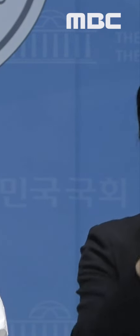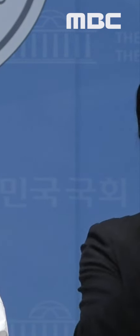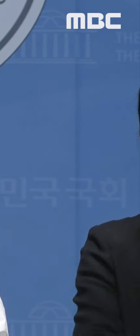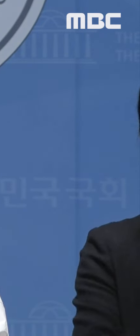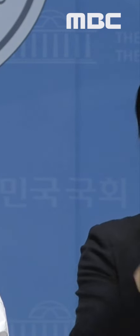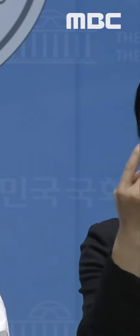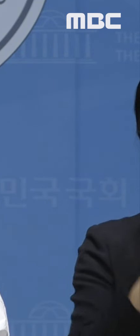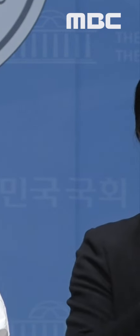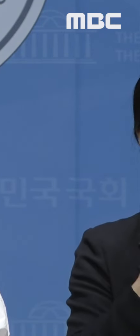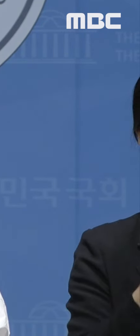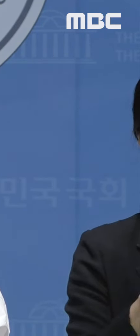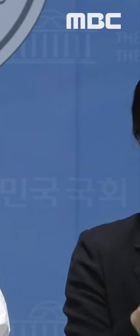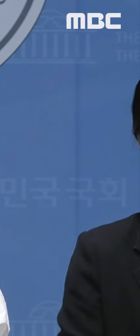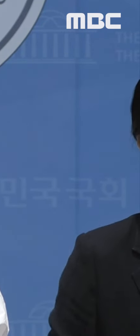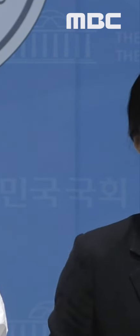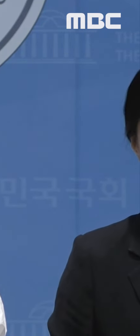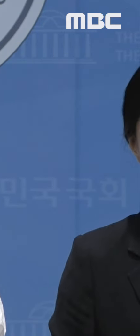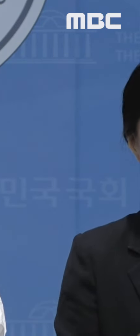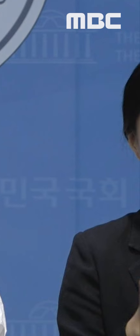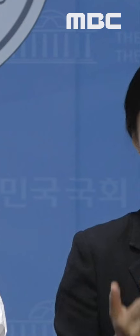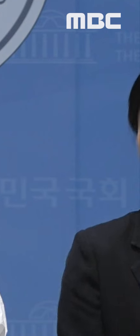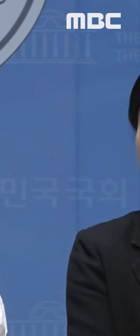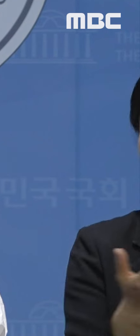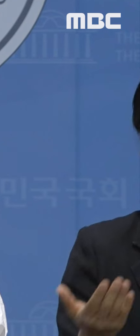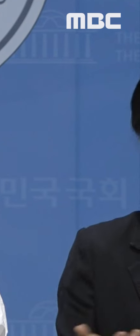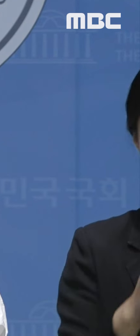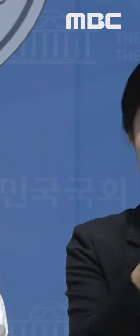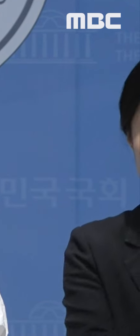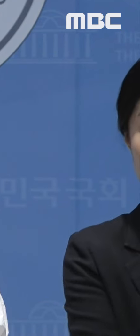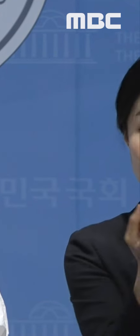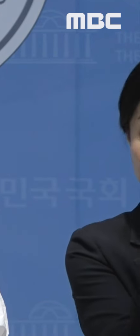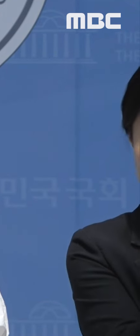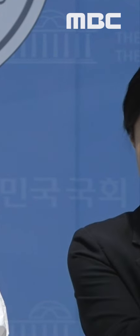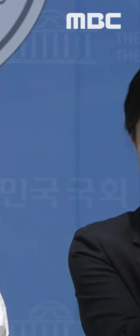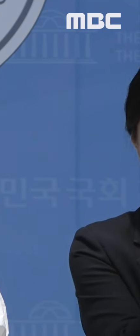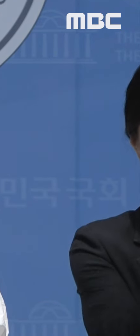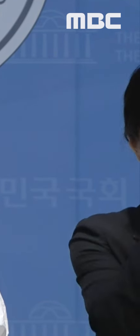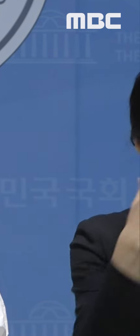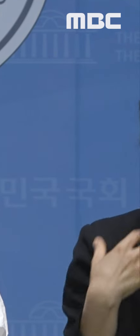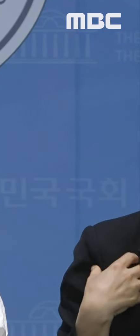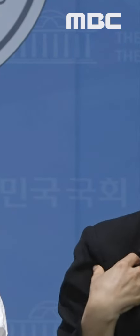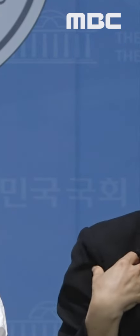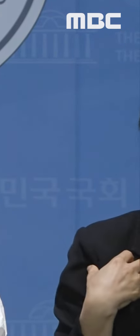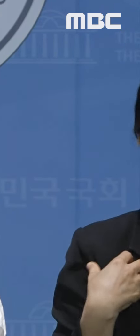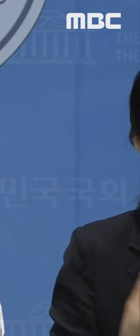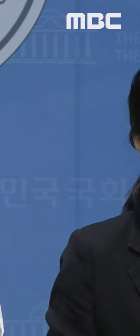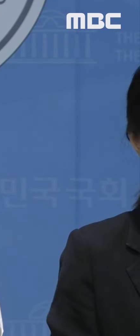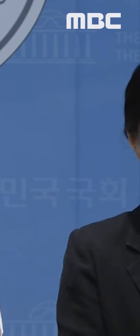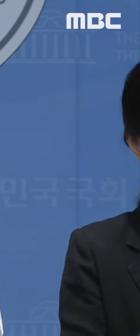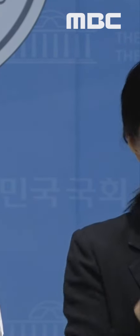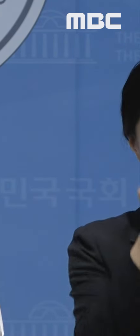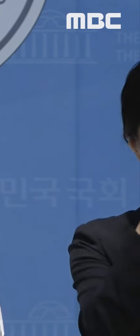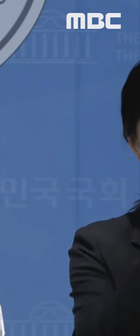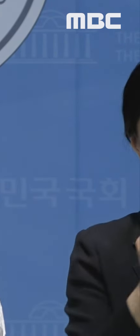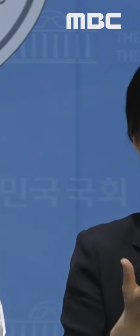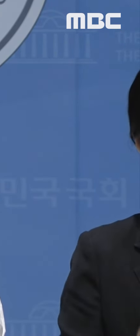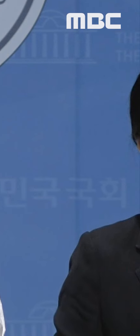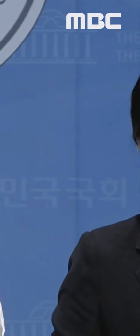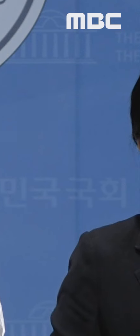다다를 겁니다 국민들께서는 윤석열 김건희 공동 정권을 더는 두고보지 않겠다고